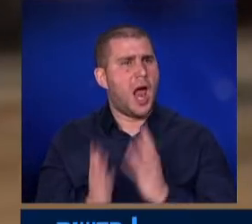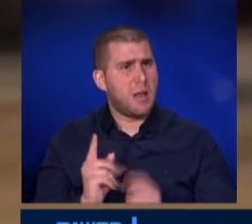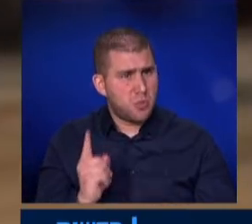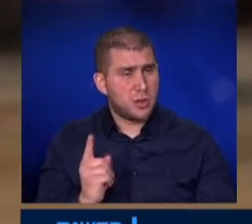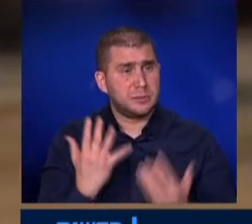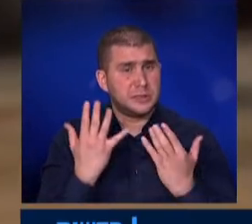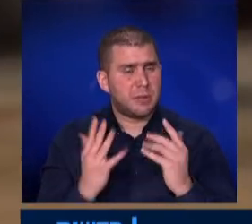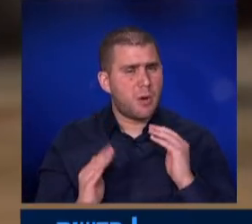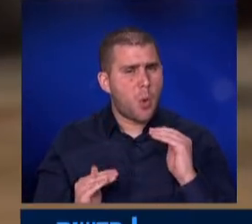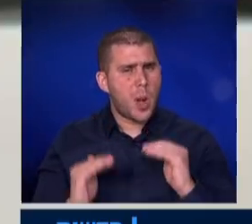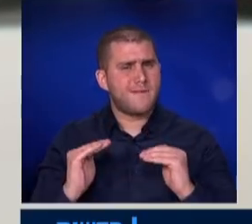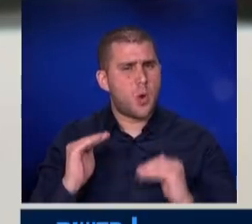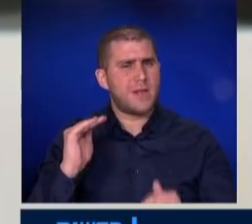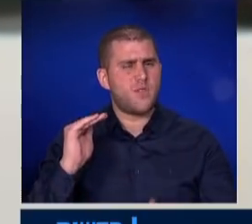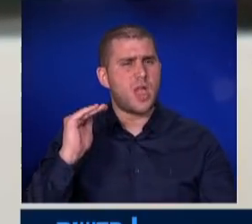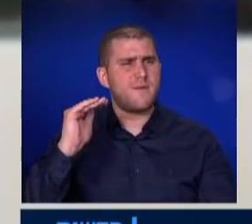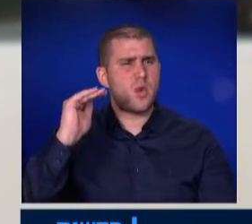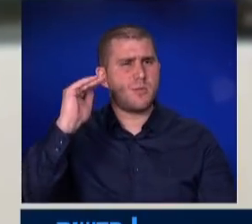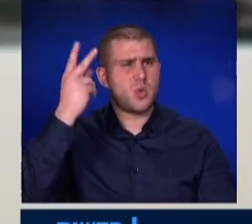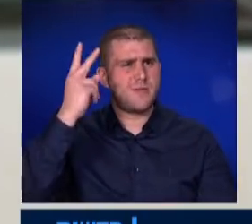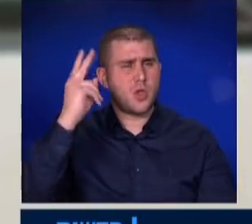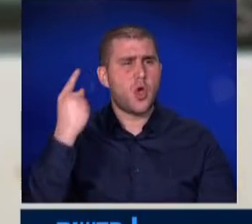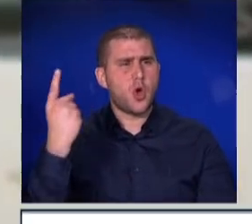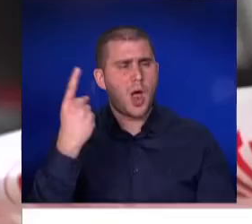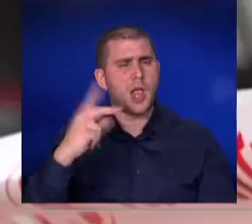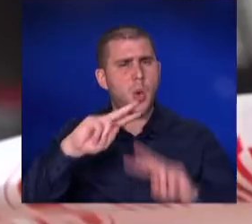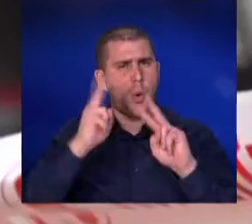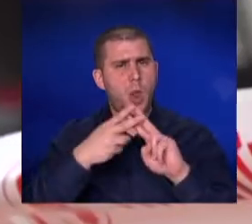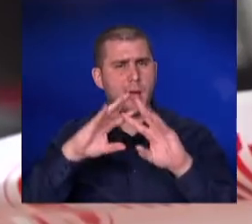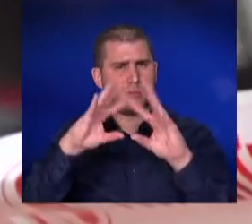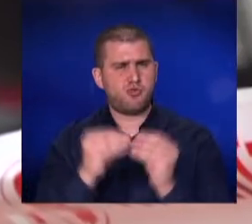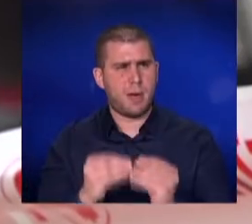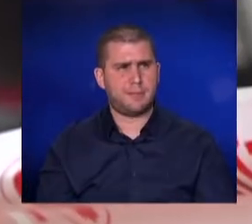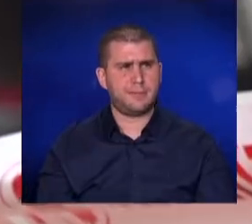מספרים שעולים ועולים. וכל אחד, עולם ומלואו.